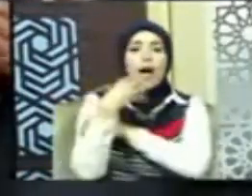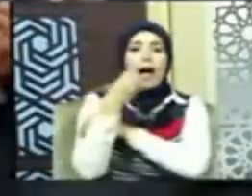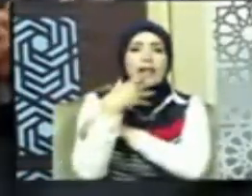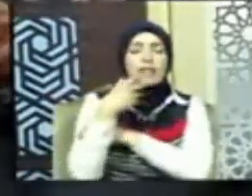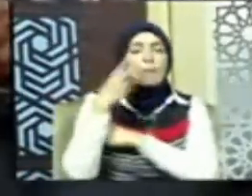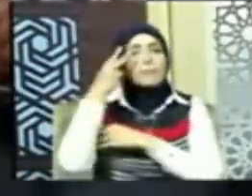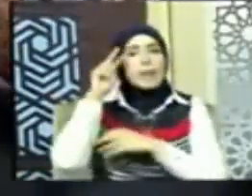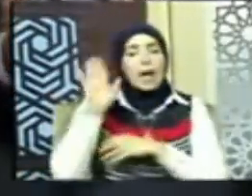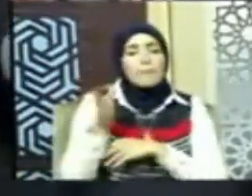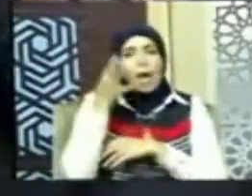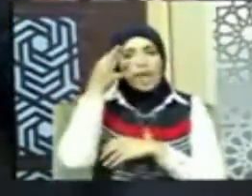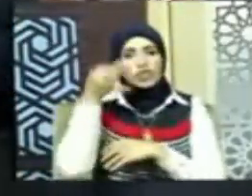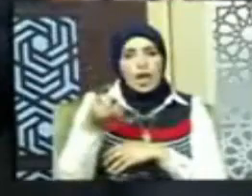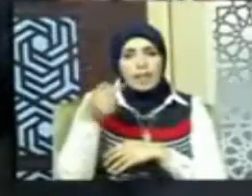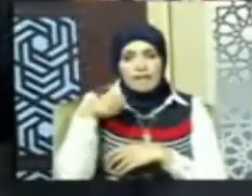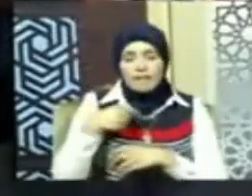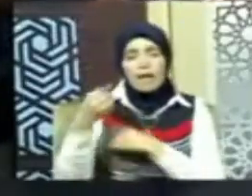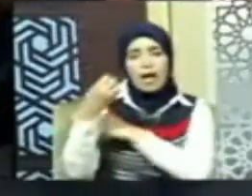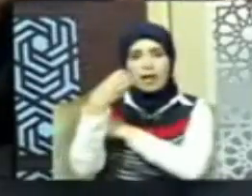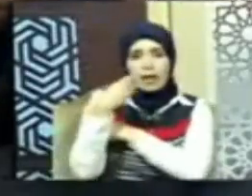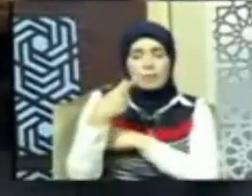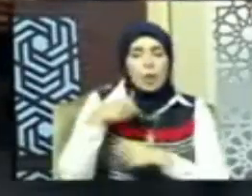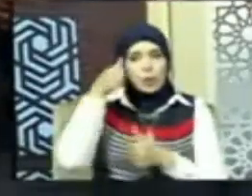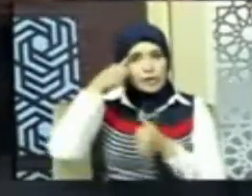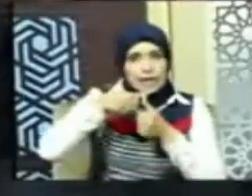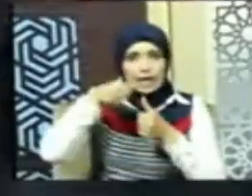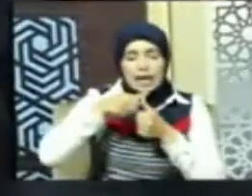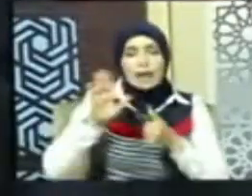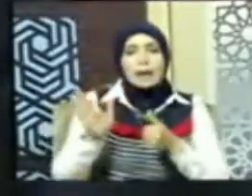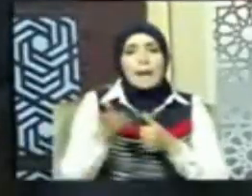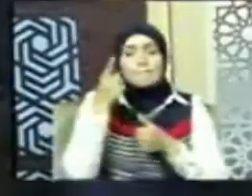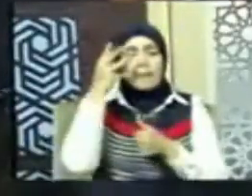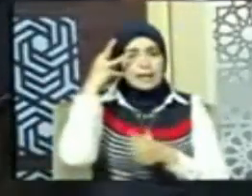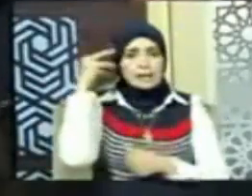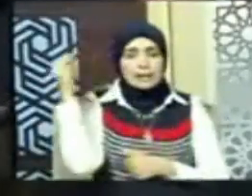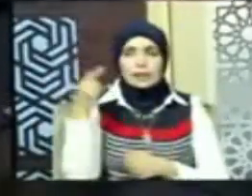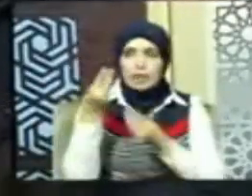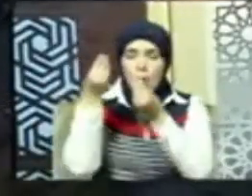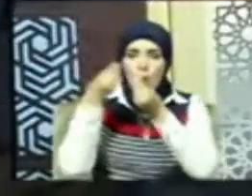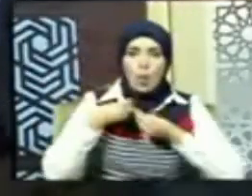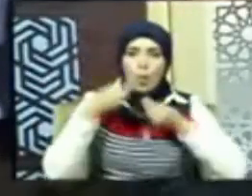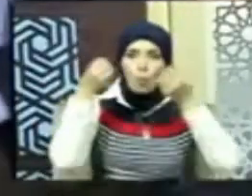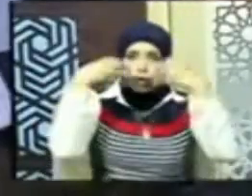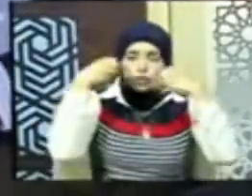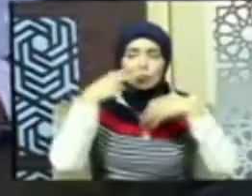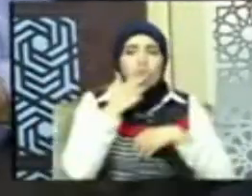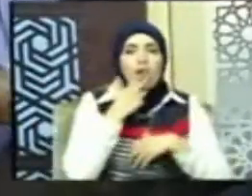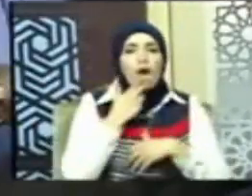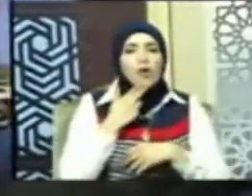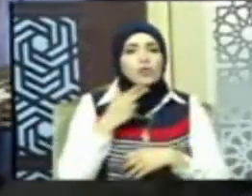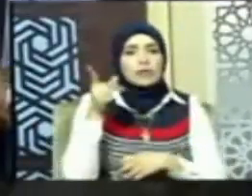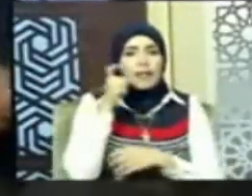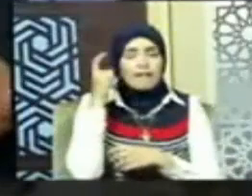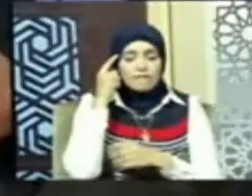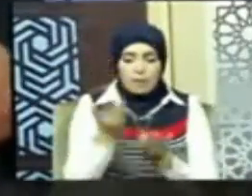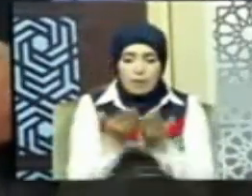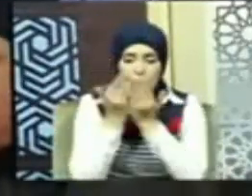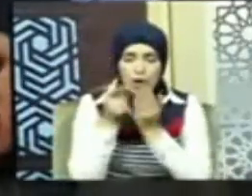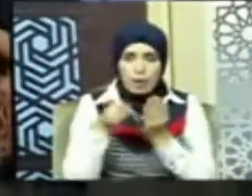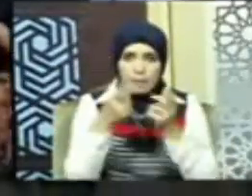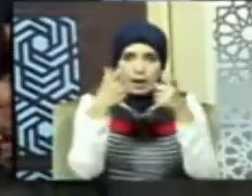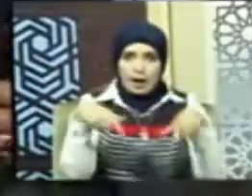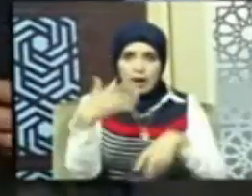وذكرنا ما نسينا، وارزقنا حسن الفهم يا رب العالمين. اللهم اجعل بلدنا